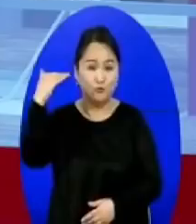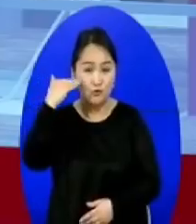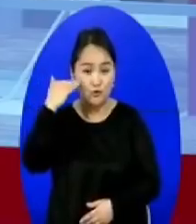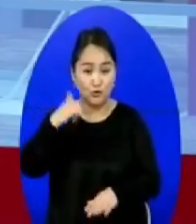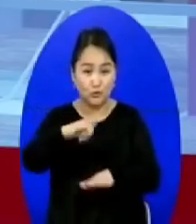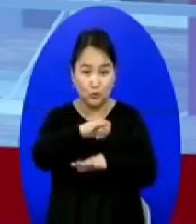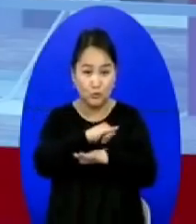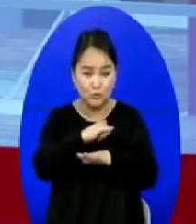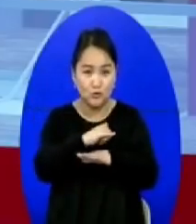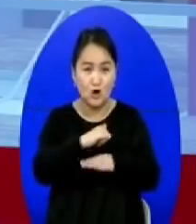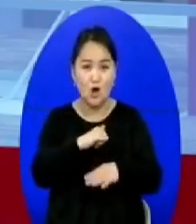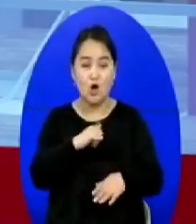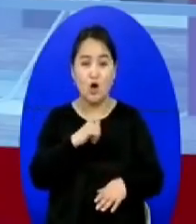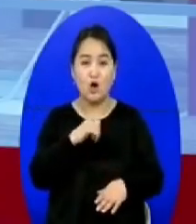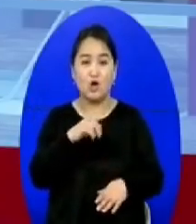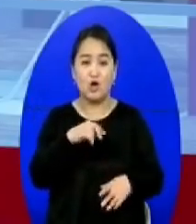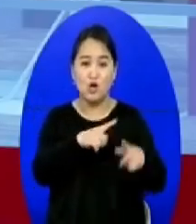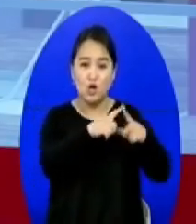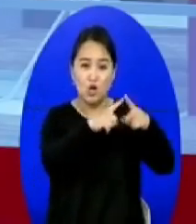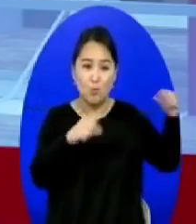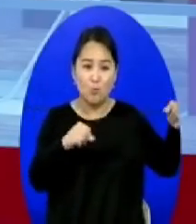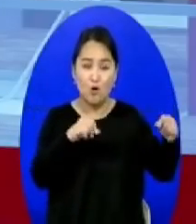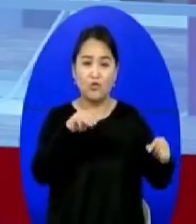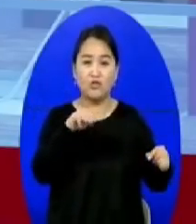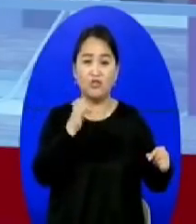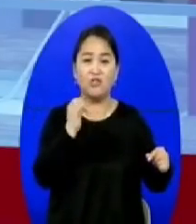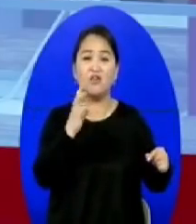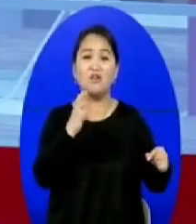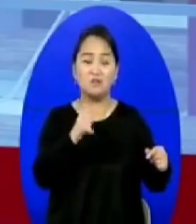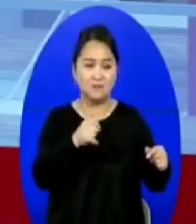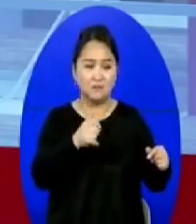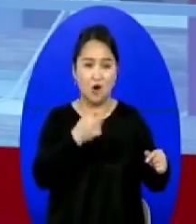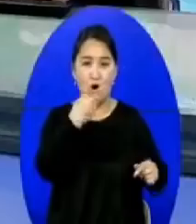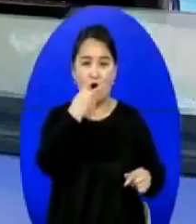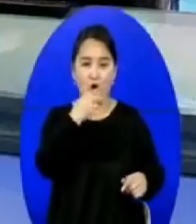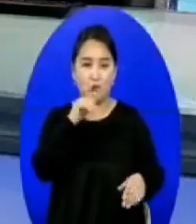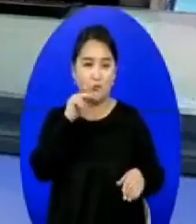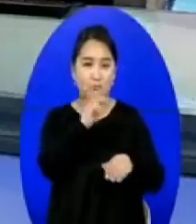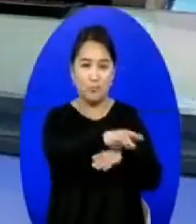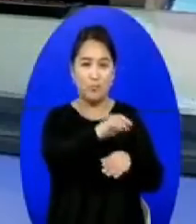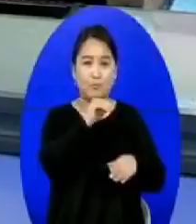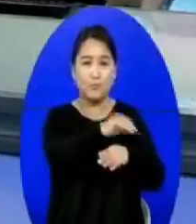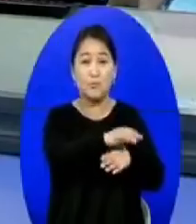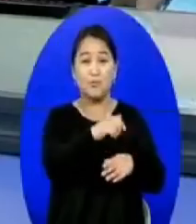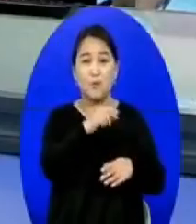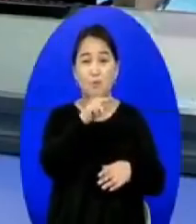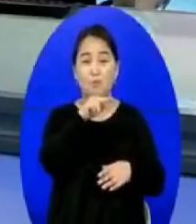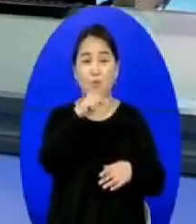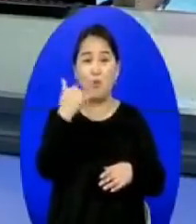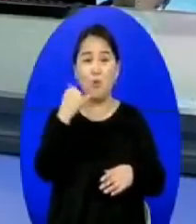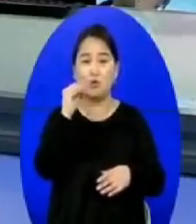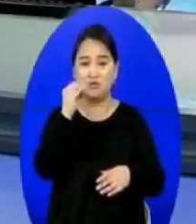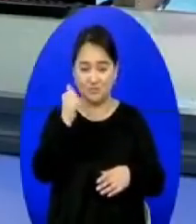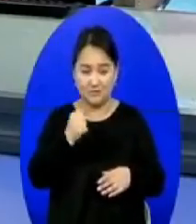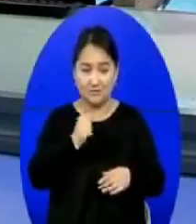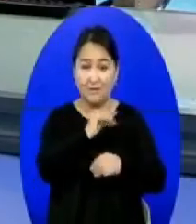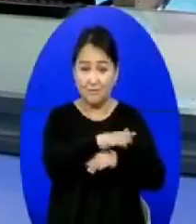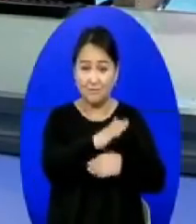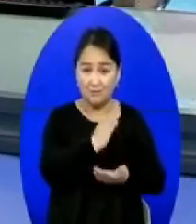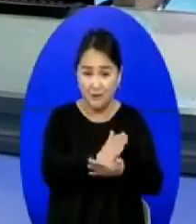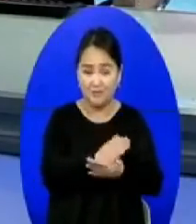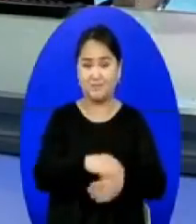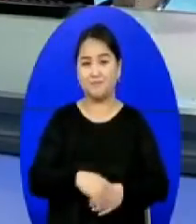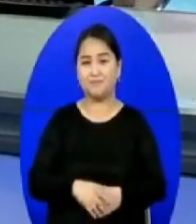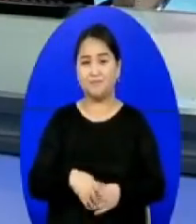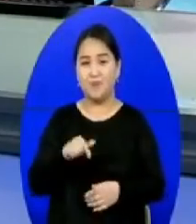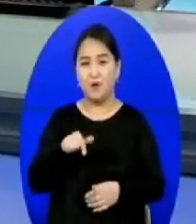рүү 2 пуужин харвлаа гэдгийг Өмнө Солонгосын батлан хамгаалах яамнаас мэдээлсэн. Тэгвэл яг ямар зорилгоор ямар төрлийн пуужин харвсан бэ? Одоогийн байдлаар